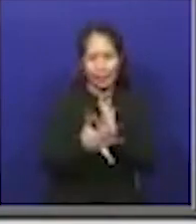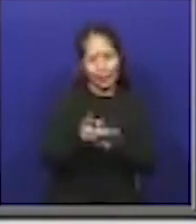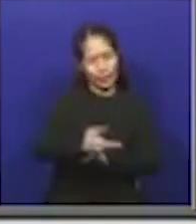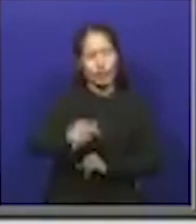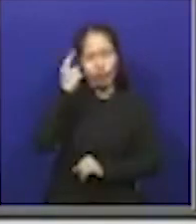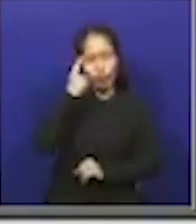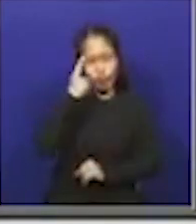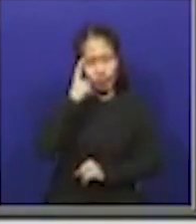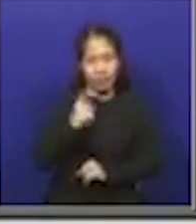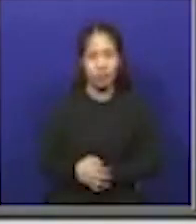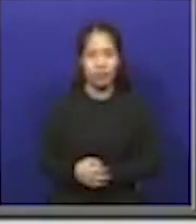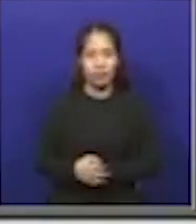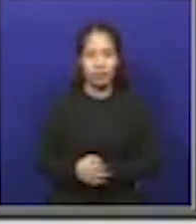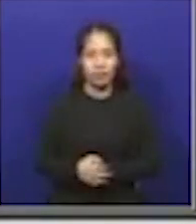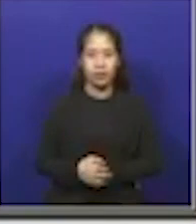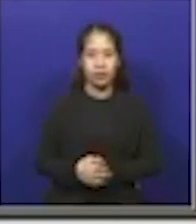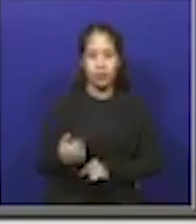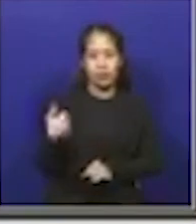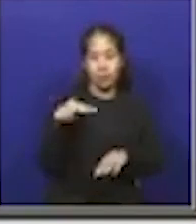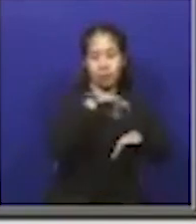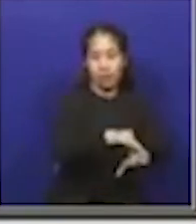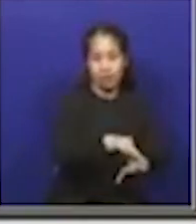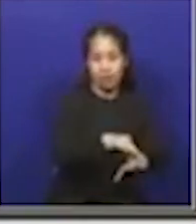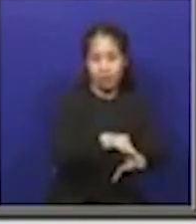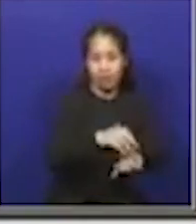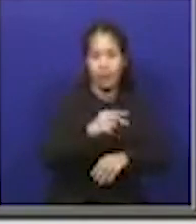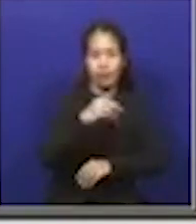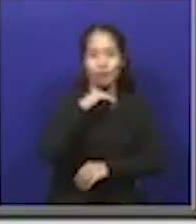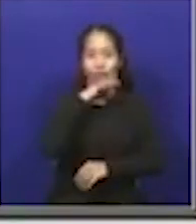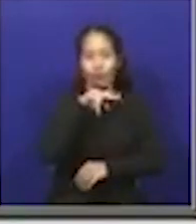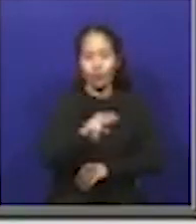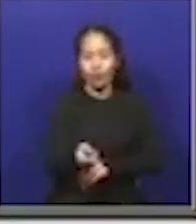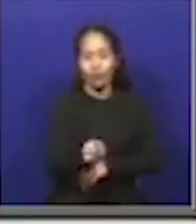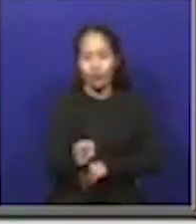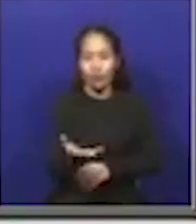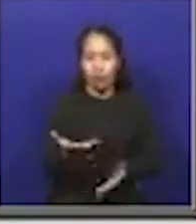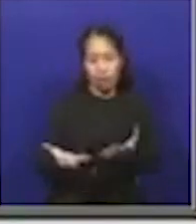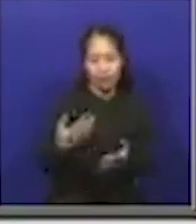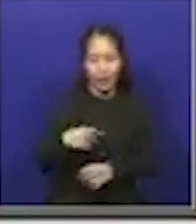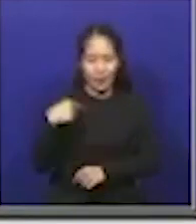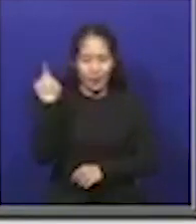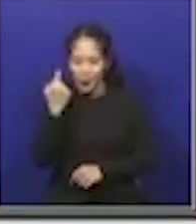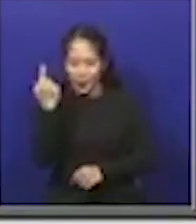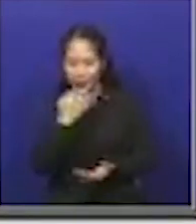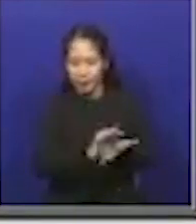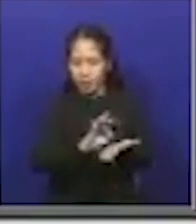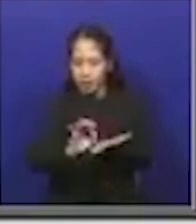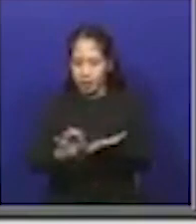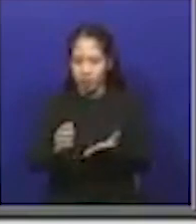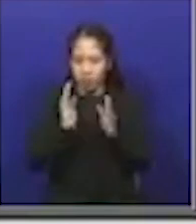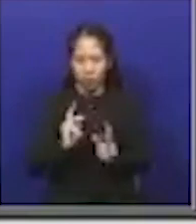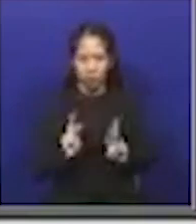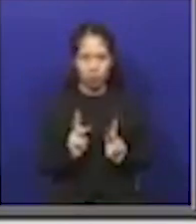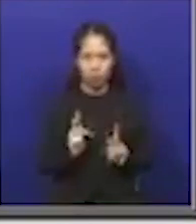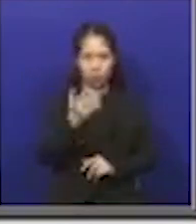ดนะไปเช็คอินร้านหมูกระทะไปเช็คอินว่าไปช้อปปิ้งที่นั่นที่นี่คนก็เริ่มกลัวว่